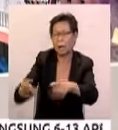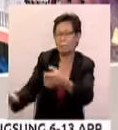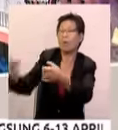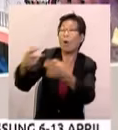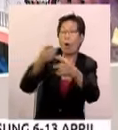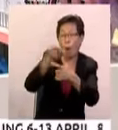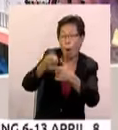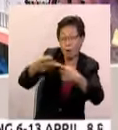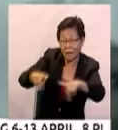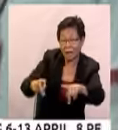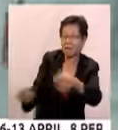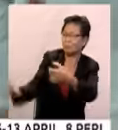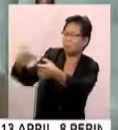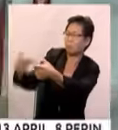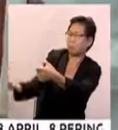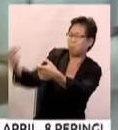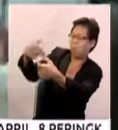menyertainya.